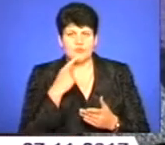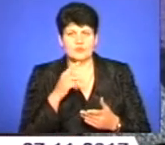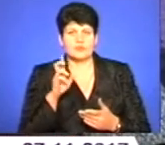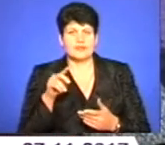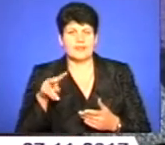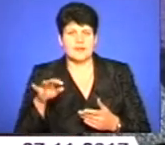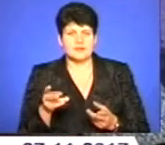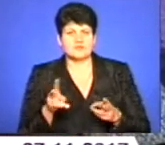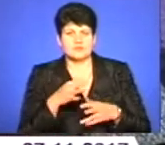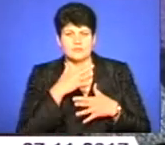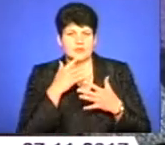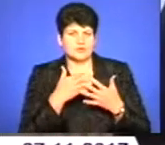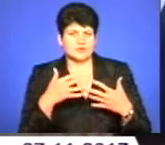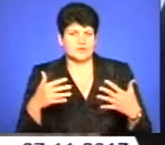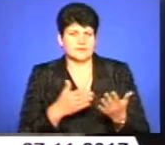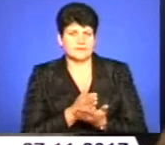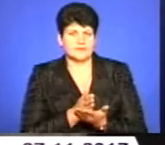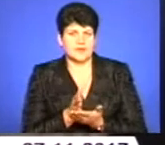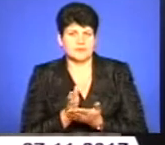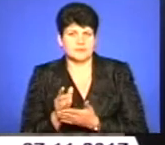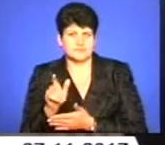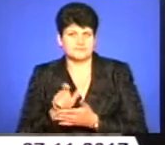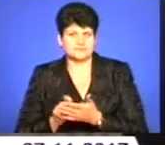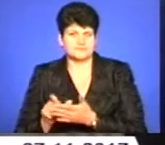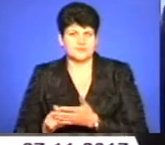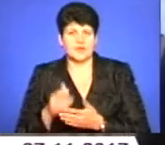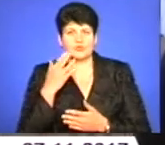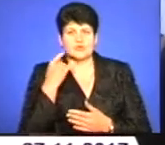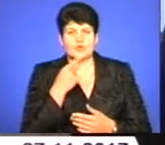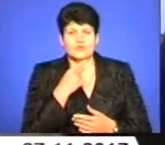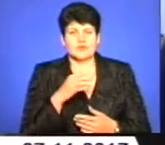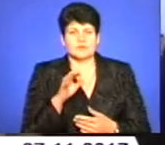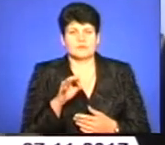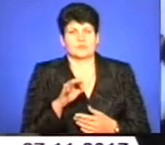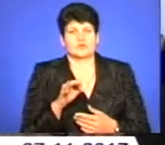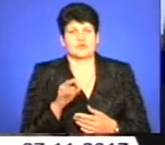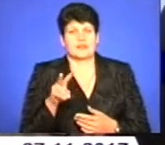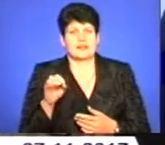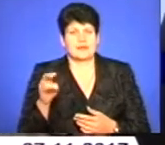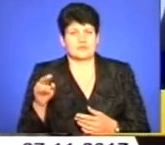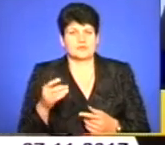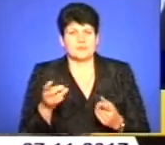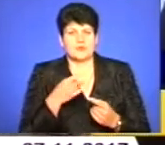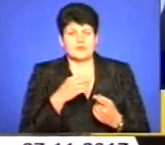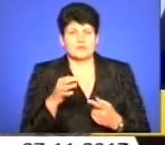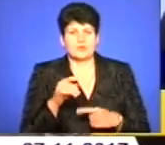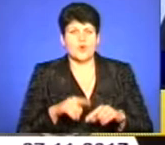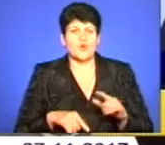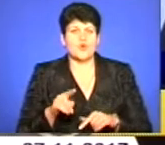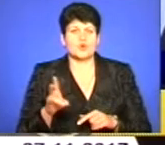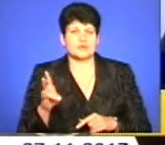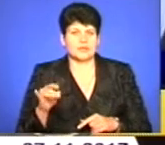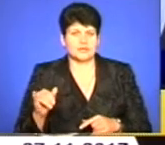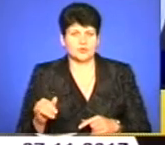різножанрову творчу спадщину. Коли говорити про Богдана Лепка, треба говорити про цілу родину. Ціла родина, бо